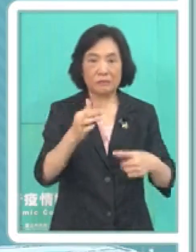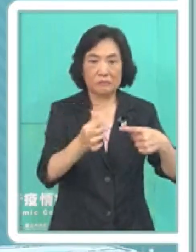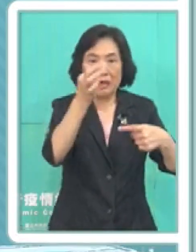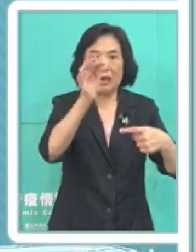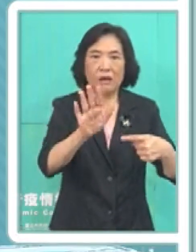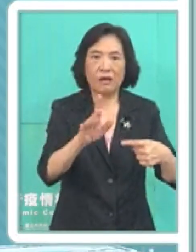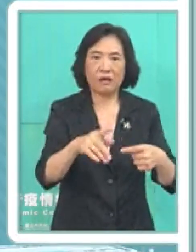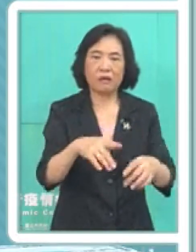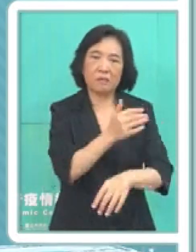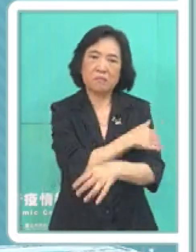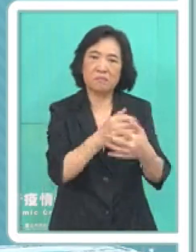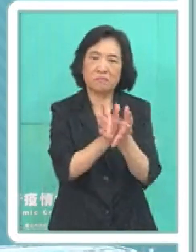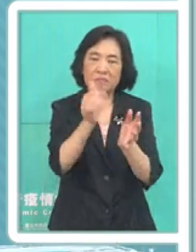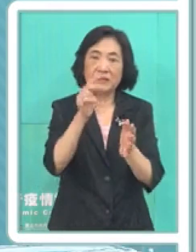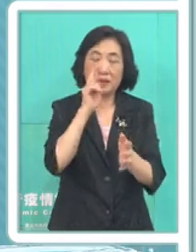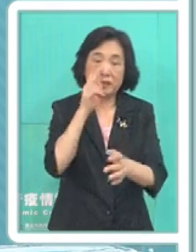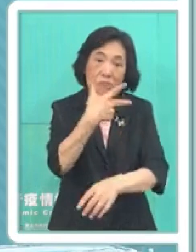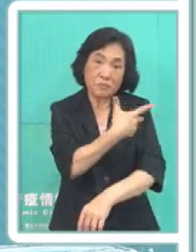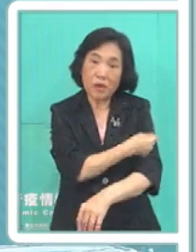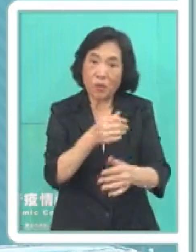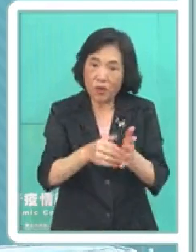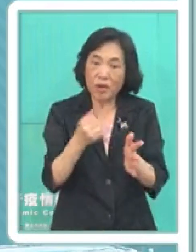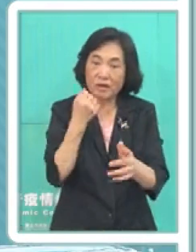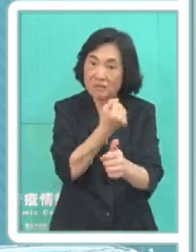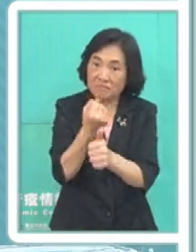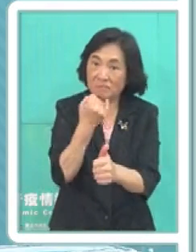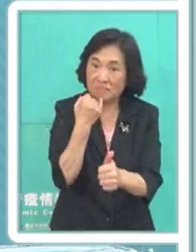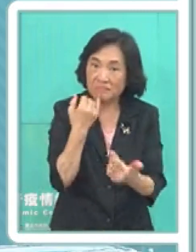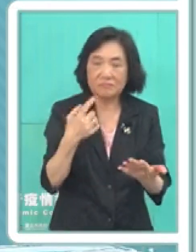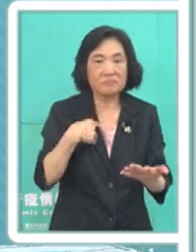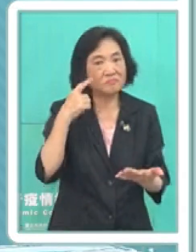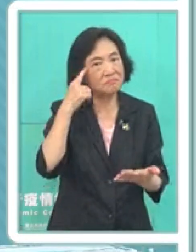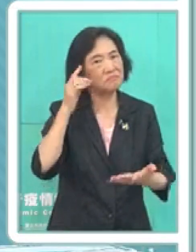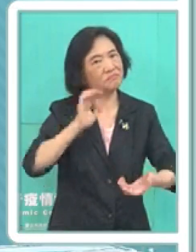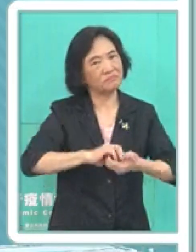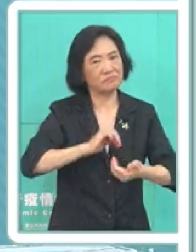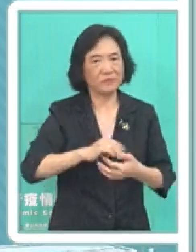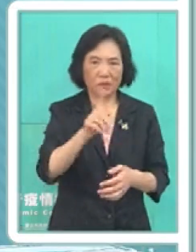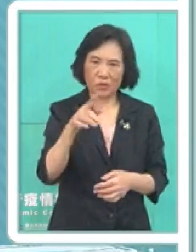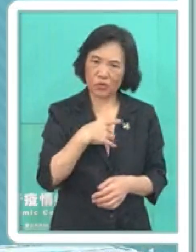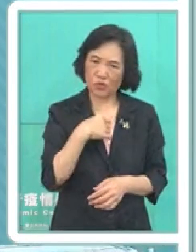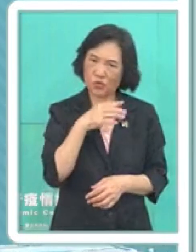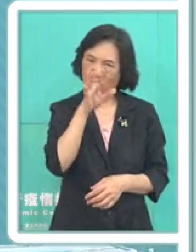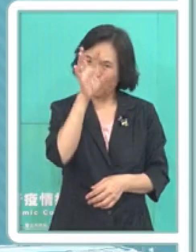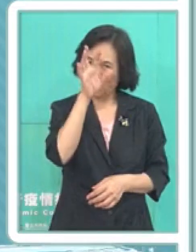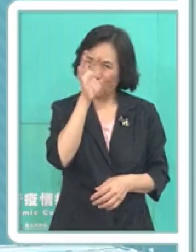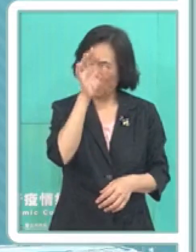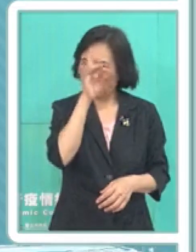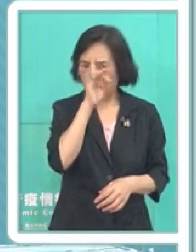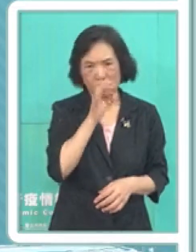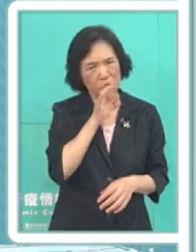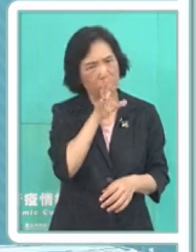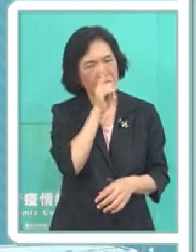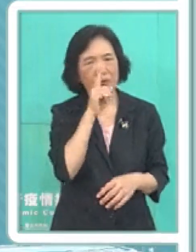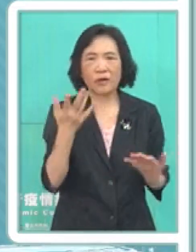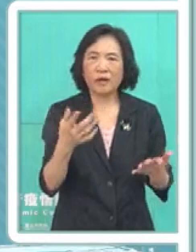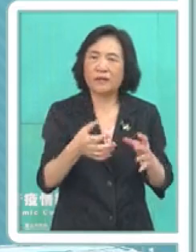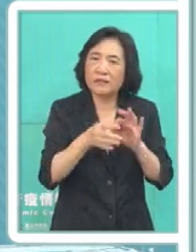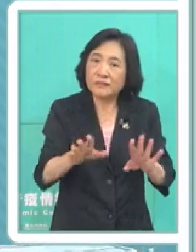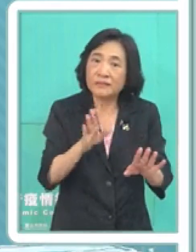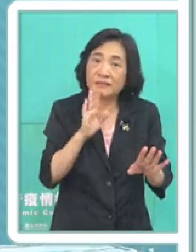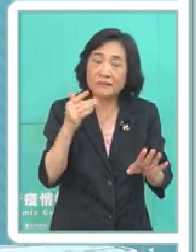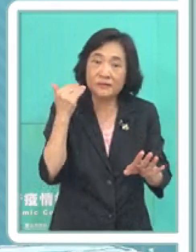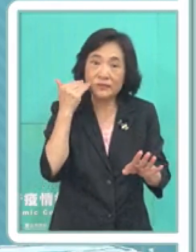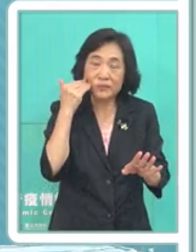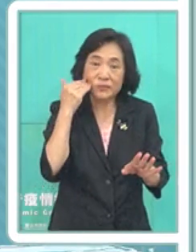他也说，以为疫苗有疫苗之后可以控制疫情，所以现在的情况其实还蛮令人家担忧的。怎么看现在是不是光